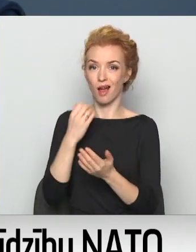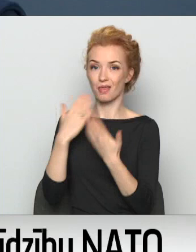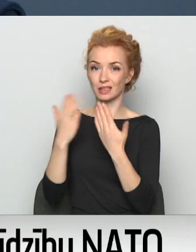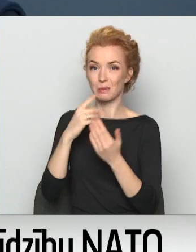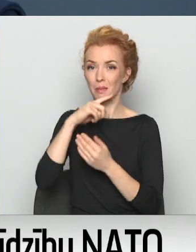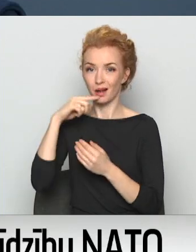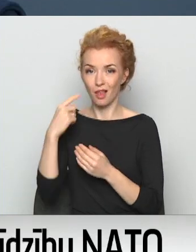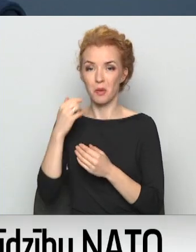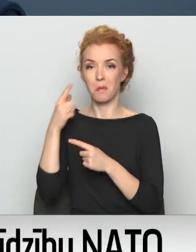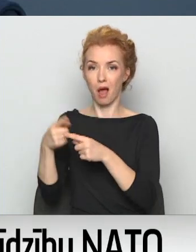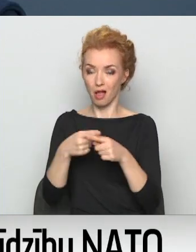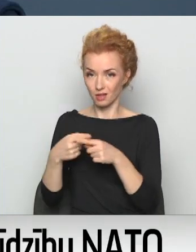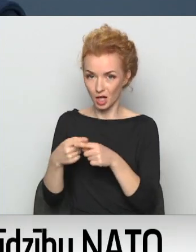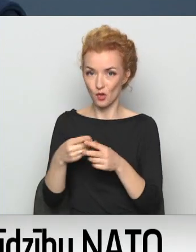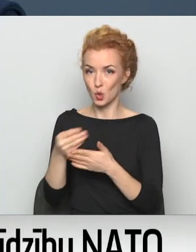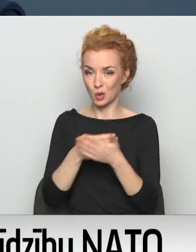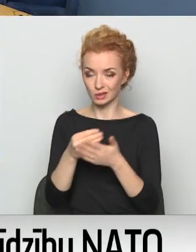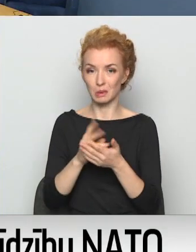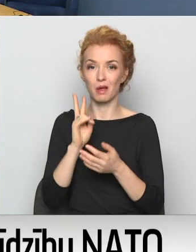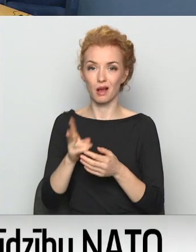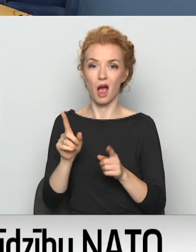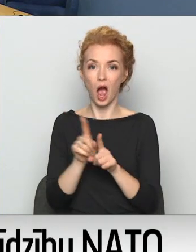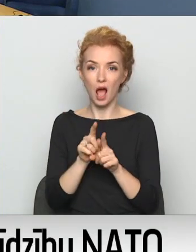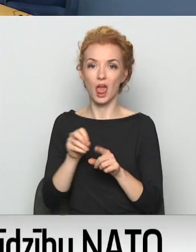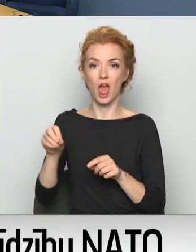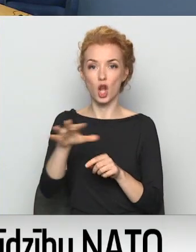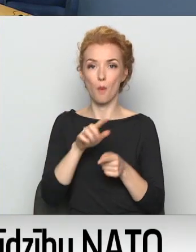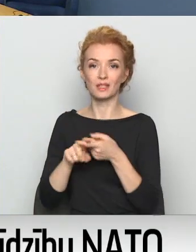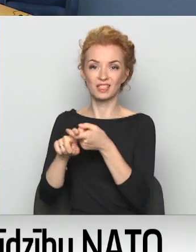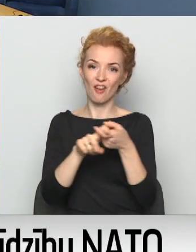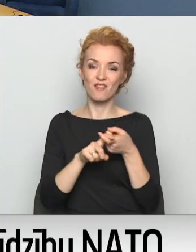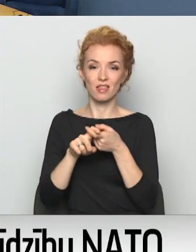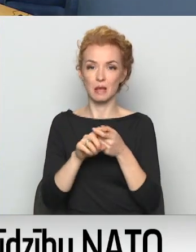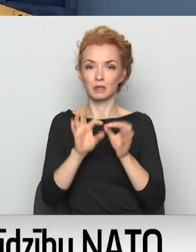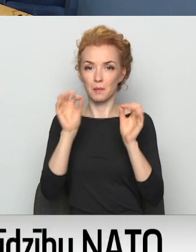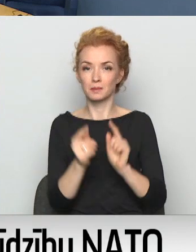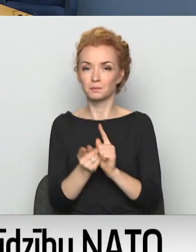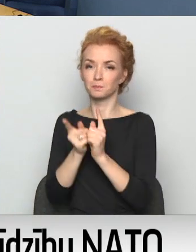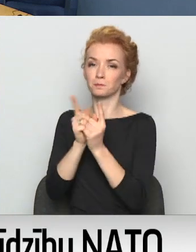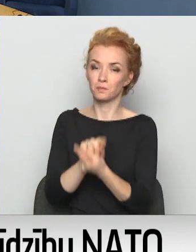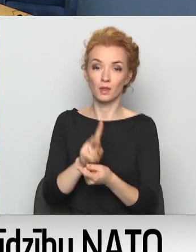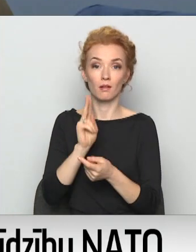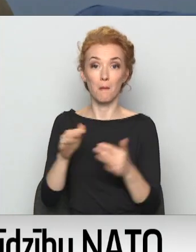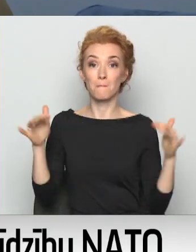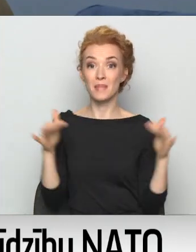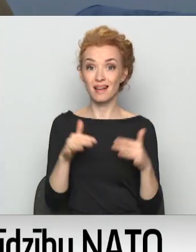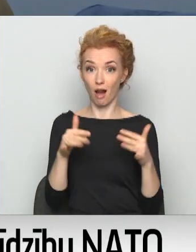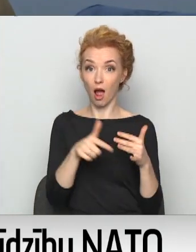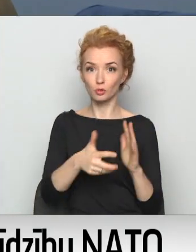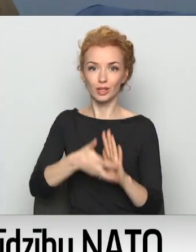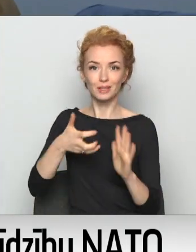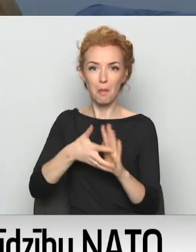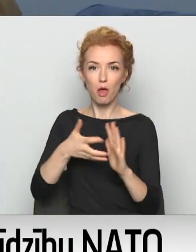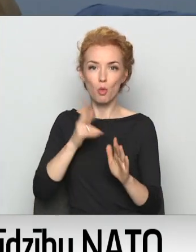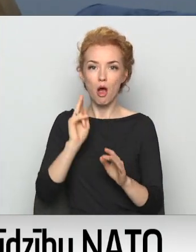Baltkrieviju ļoti uzskatāmi liek mainīt līdzinējo Eiropas Savienības sapratni par to, ka migrācija var izmantot arī kā hibrīdu kara